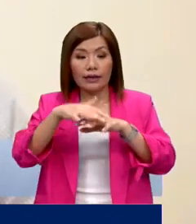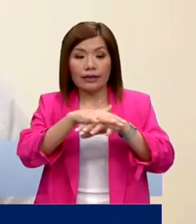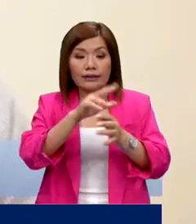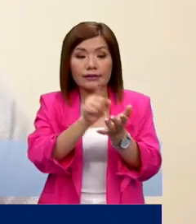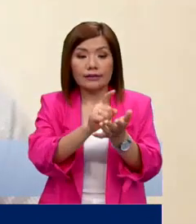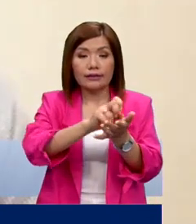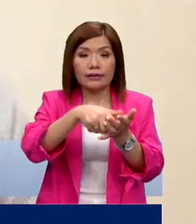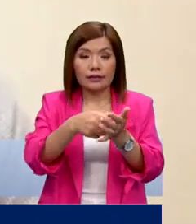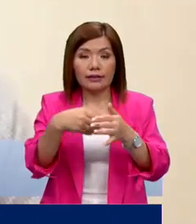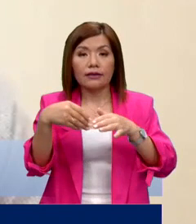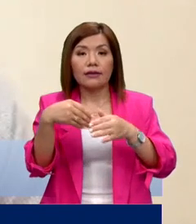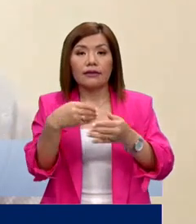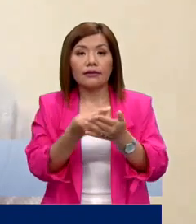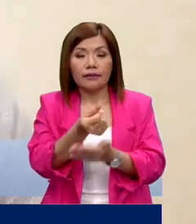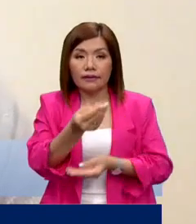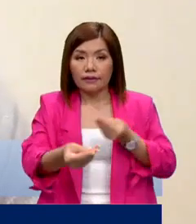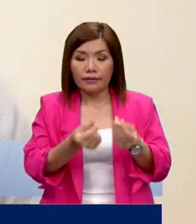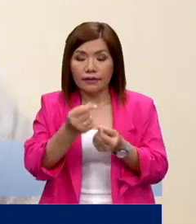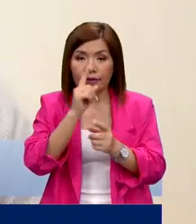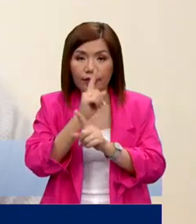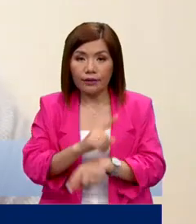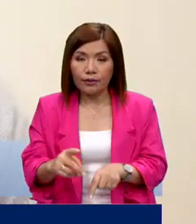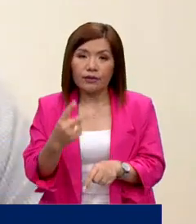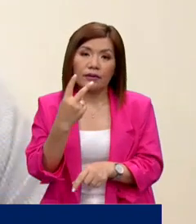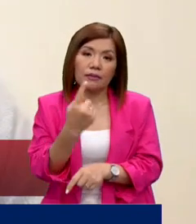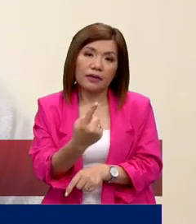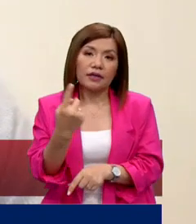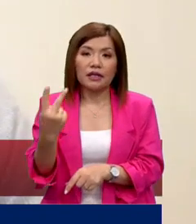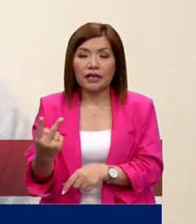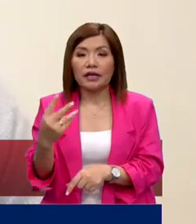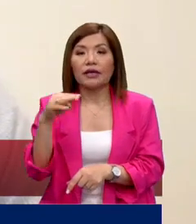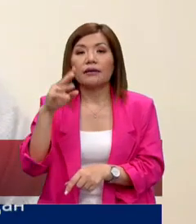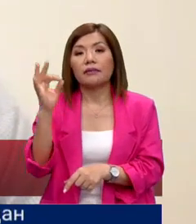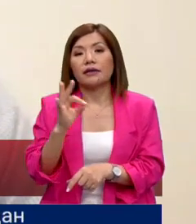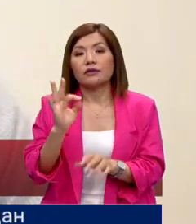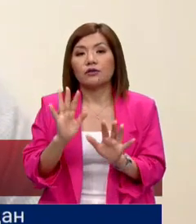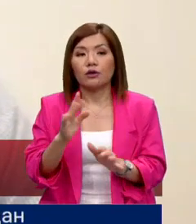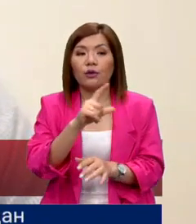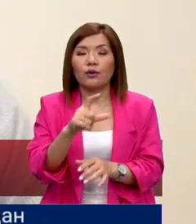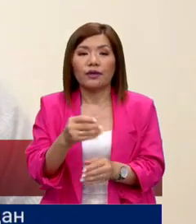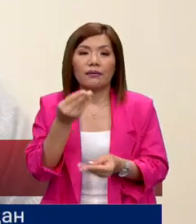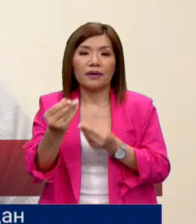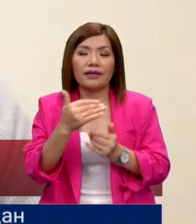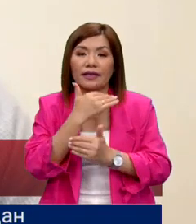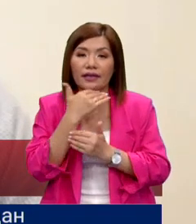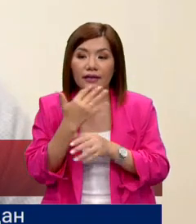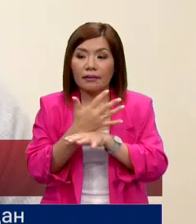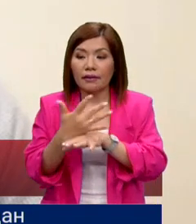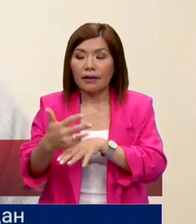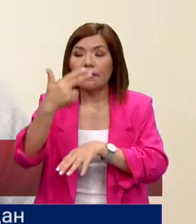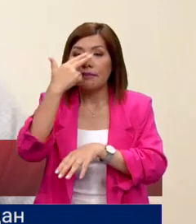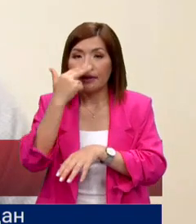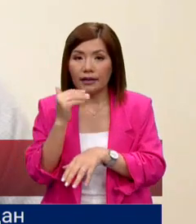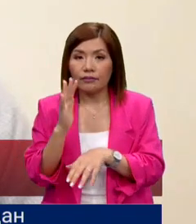салық төлеуден жалтарады, бізде салық өте аз, 1-2%. Соның өзін төлеуксіз келмейді. Алайда уақыт өте келе үйренеді деп